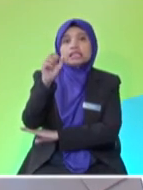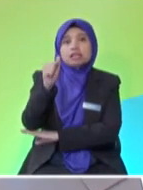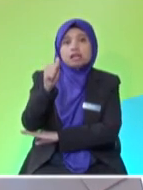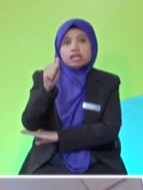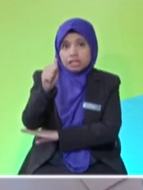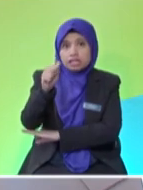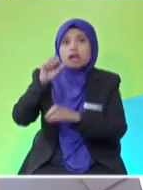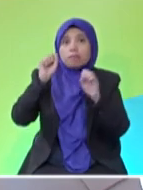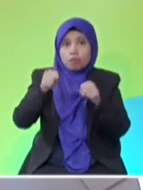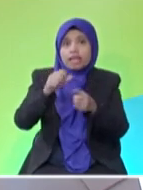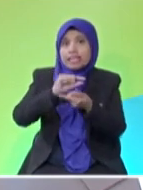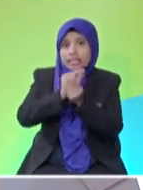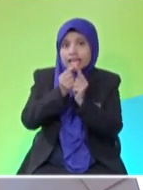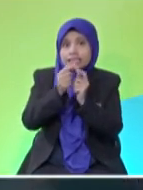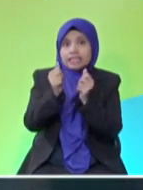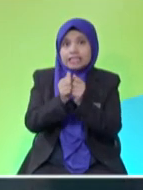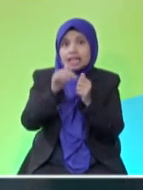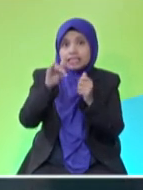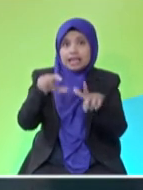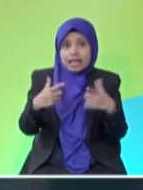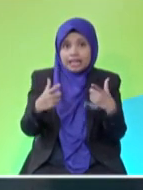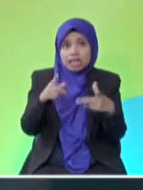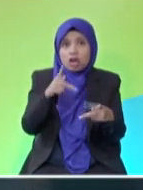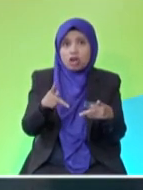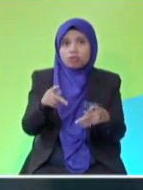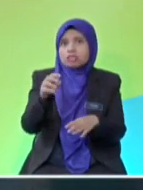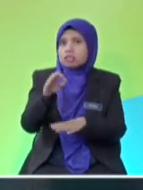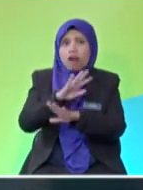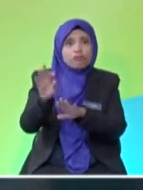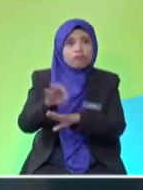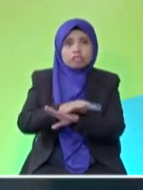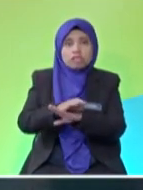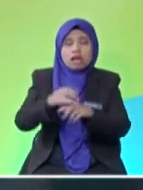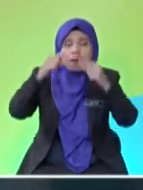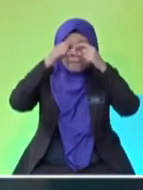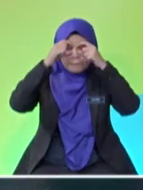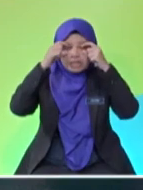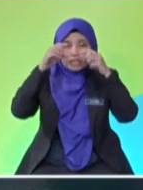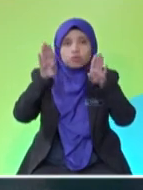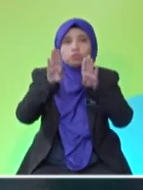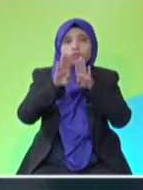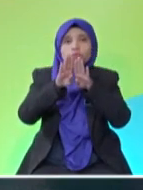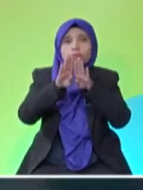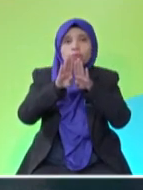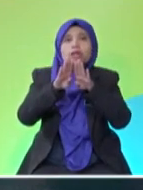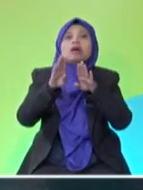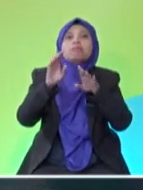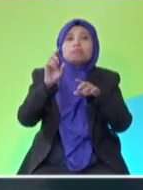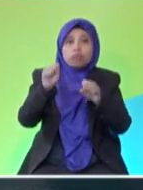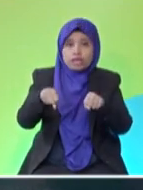diganti dengan diri lain apabila suatu tidak berfungsi maka kita tutup kita boleh gunakan sentuhan